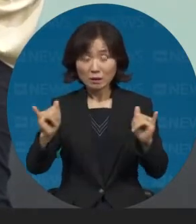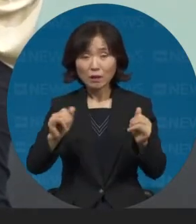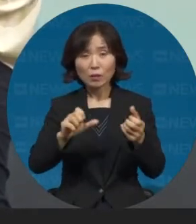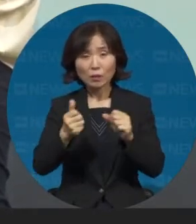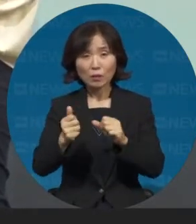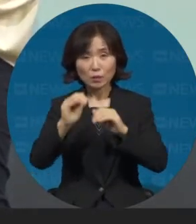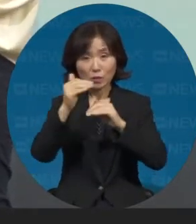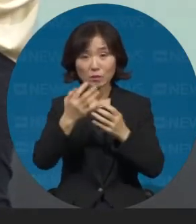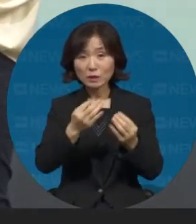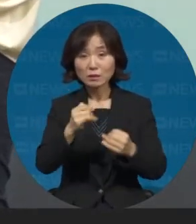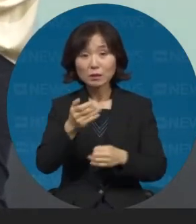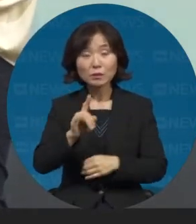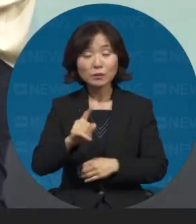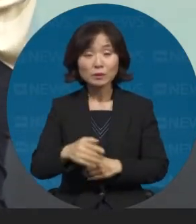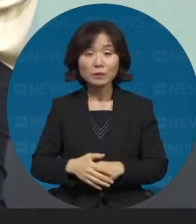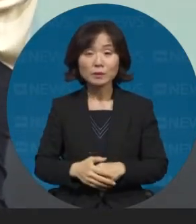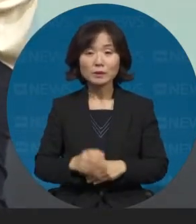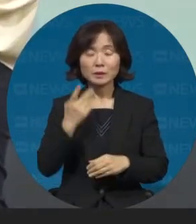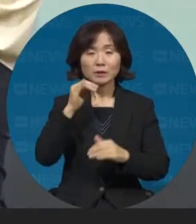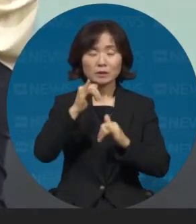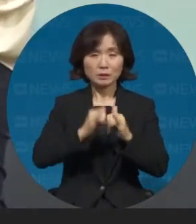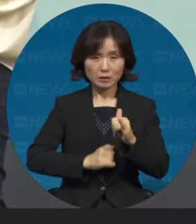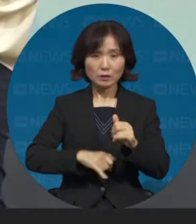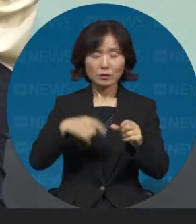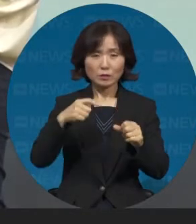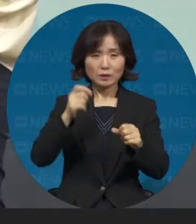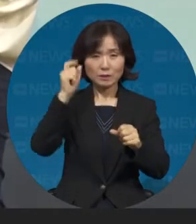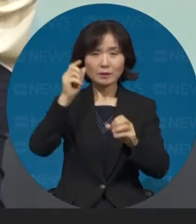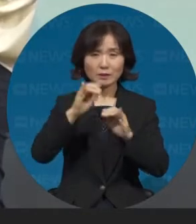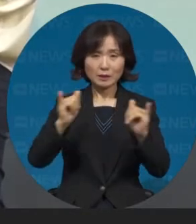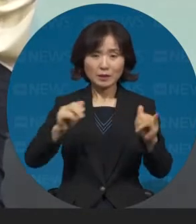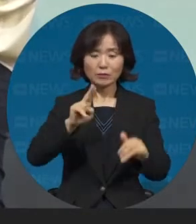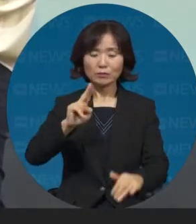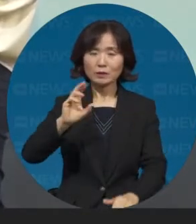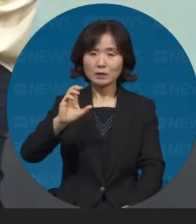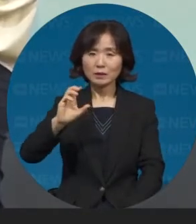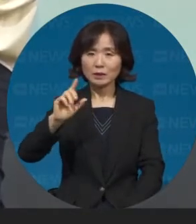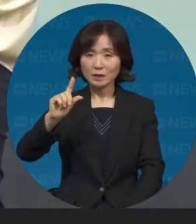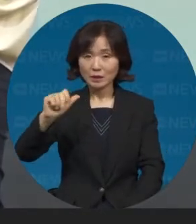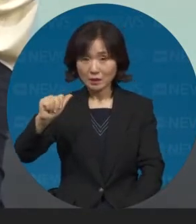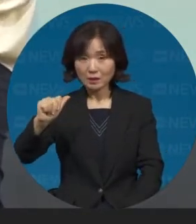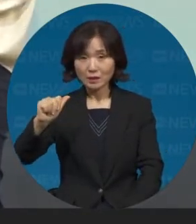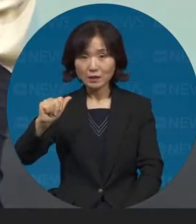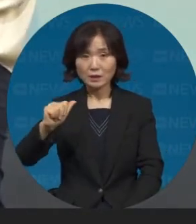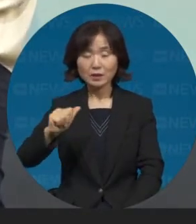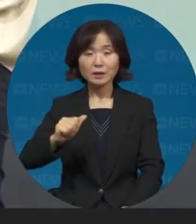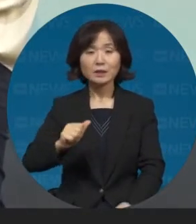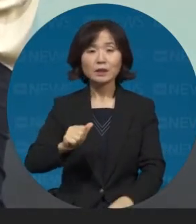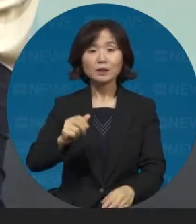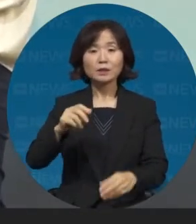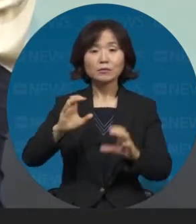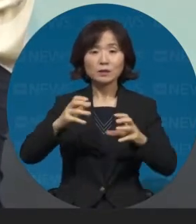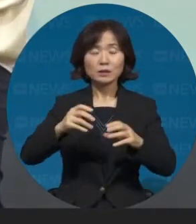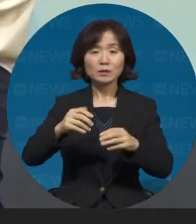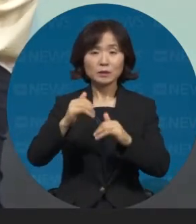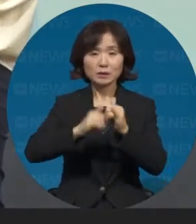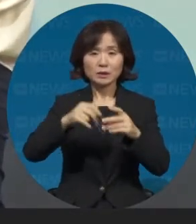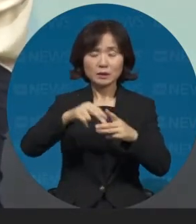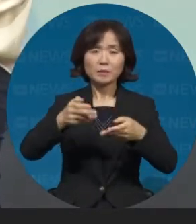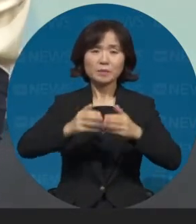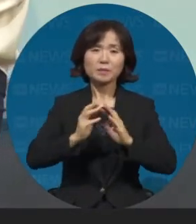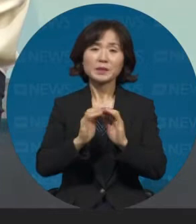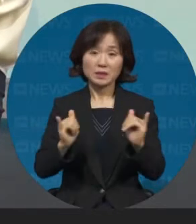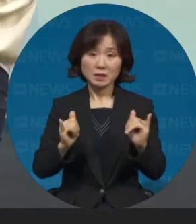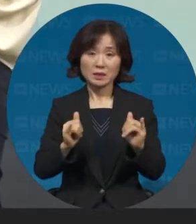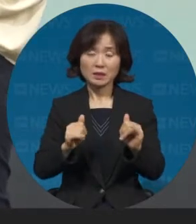어떤 분입니까? 네, 미국 역사 교육의 창시자이자 UCLA 국립 역사센터의 창립자이기도 하죠. 이 게리비 내쉬가